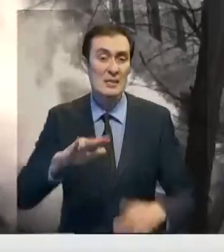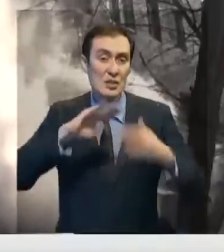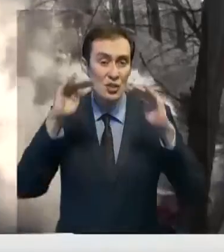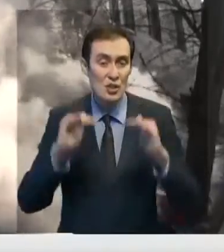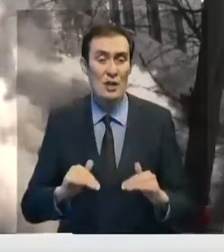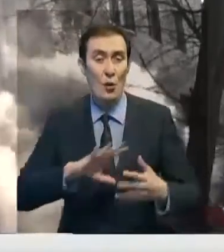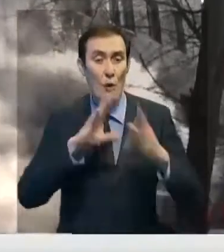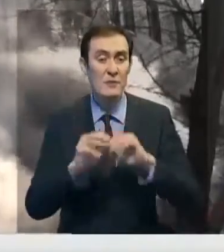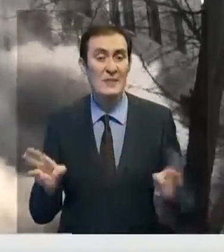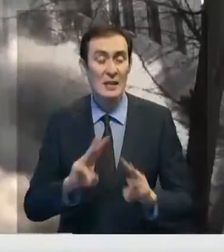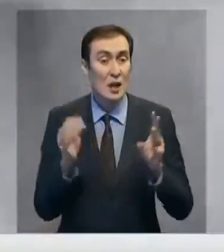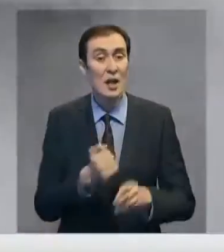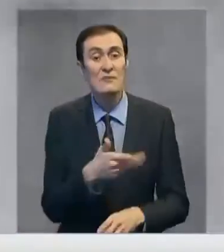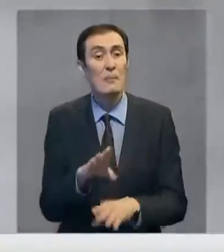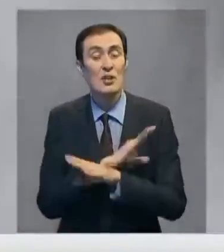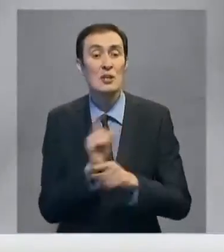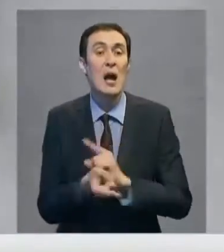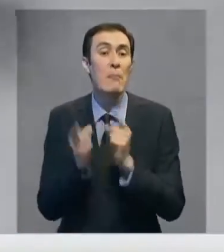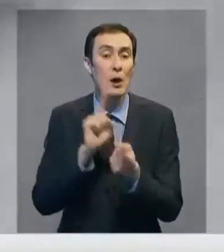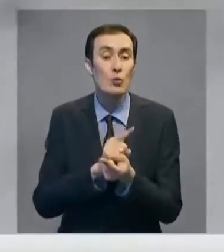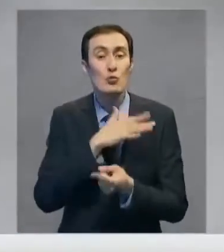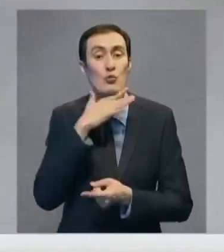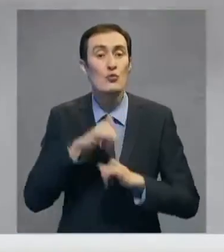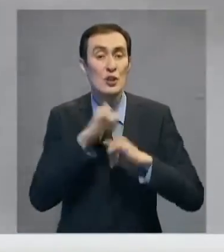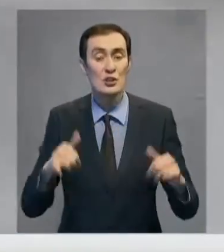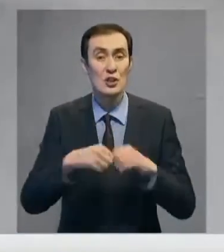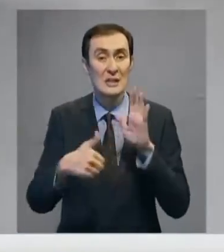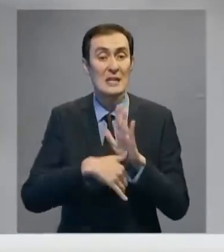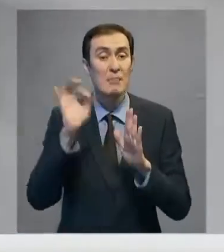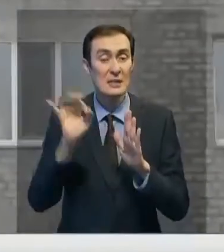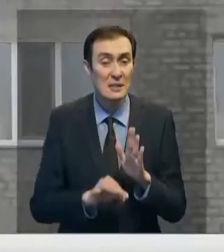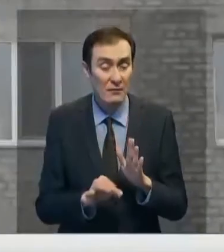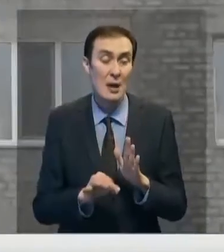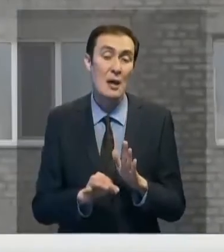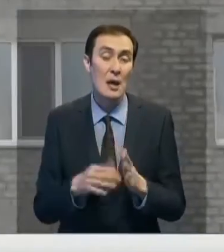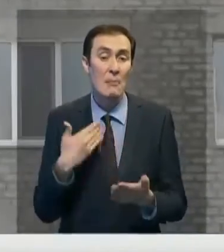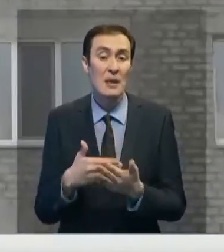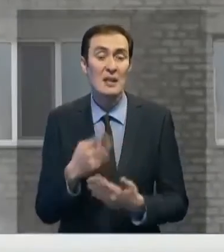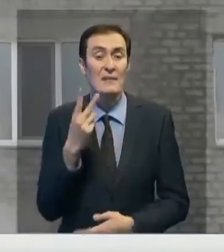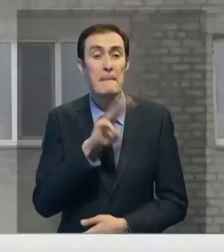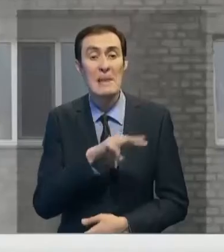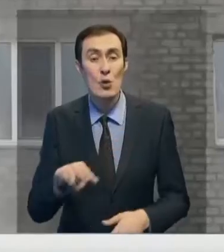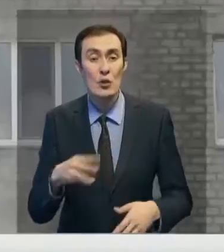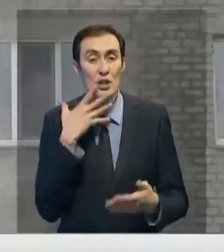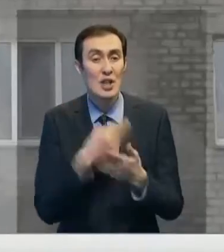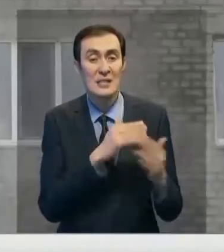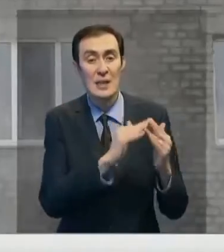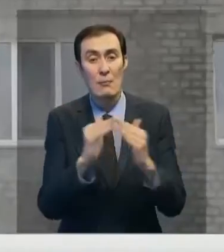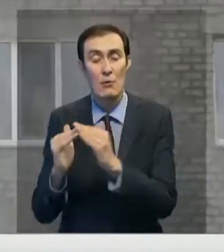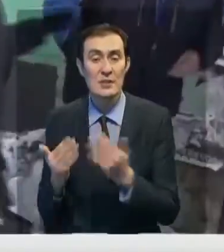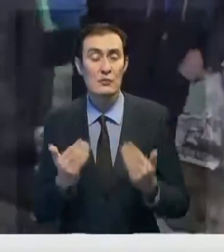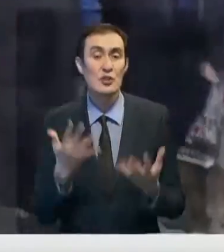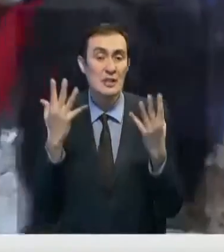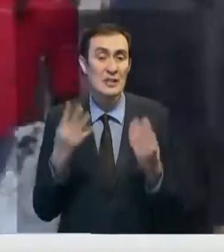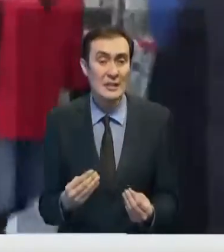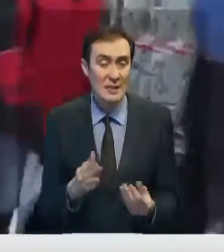общем снижении количества возгораний число погибших, наоборот, выросло на 16%. Порядка 2 миллионов частных жилых домов на